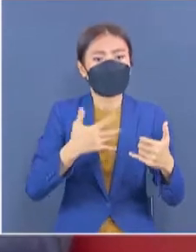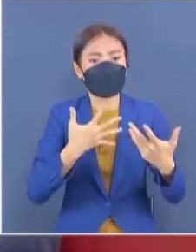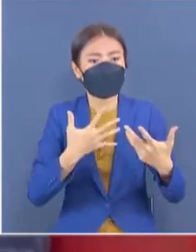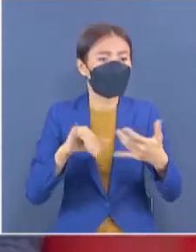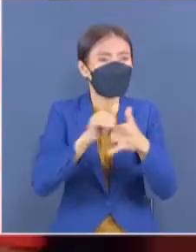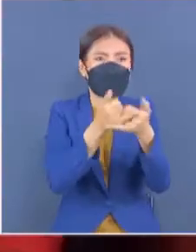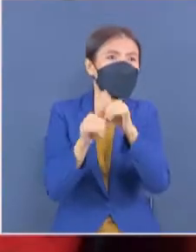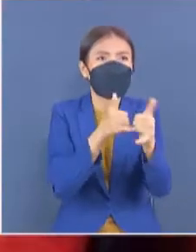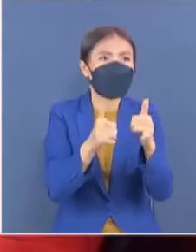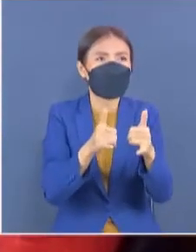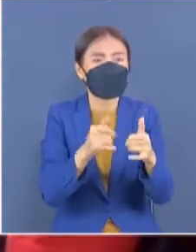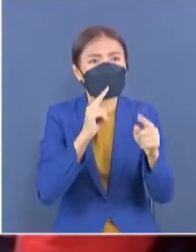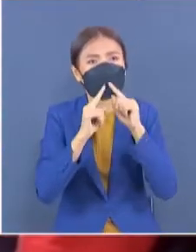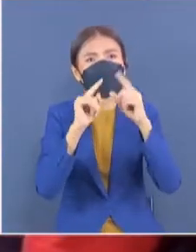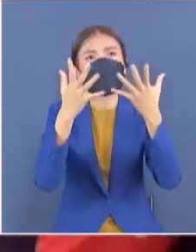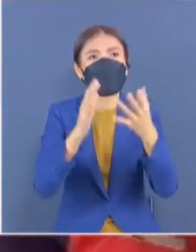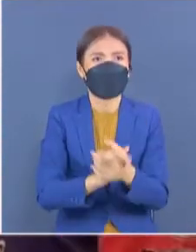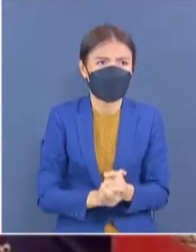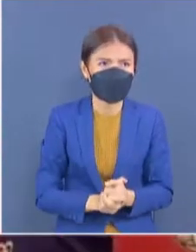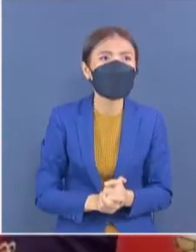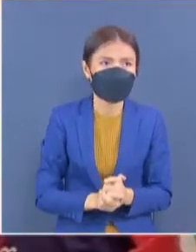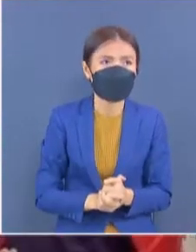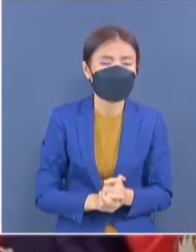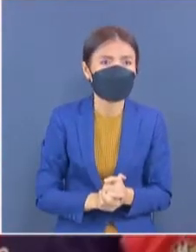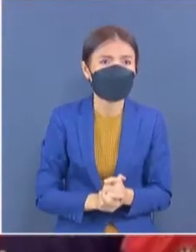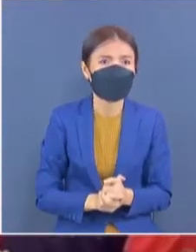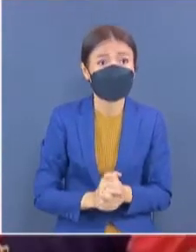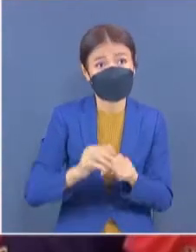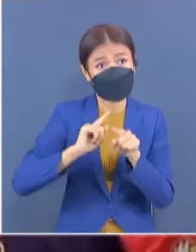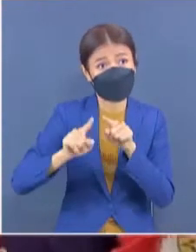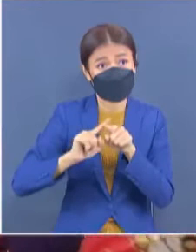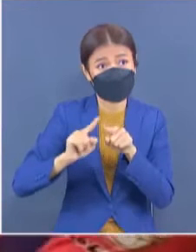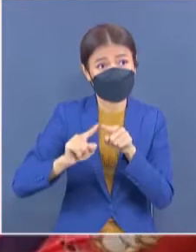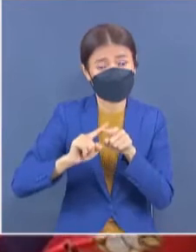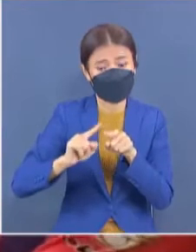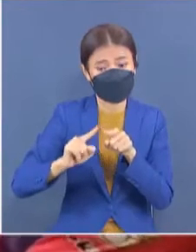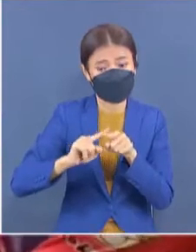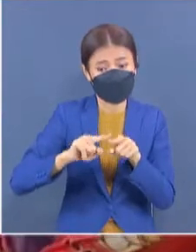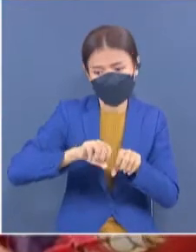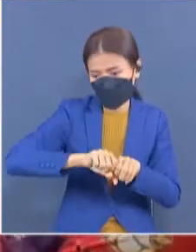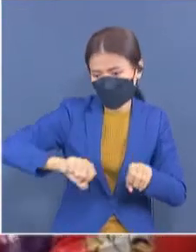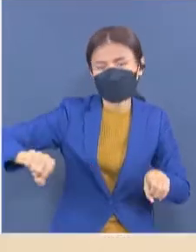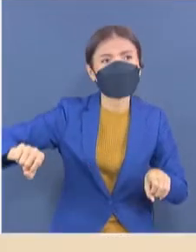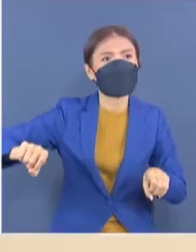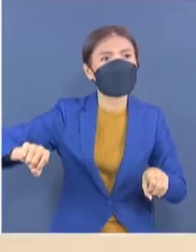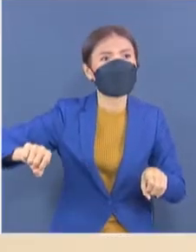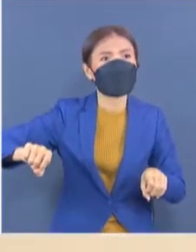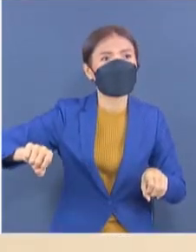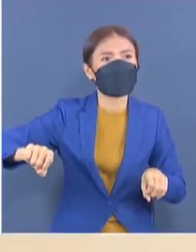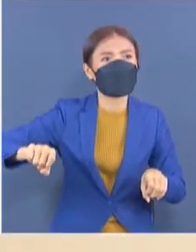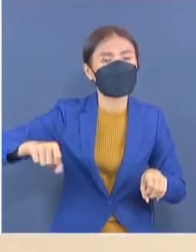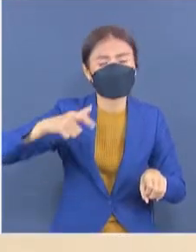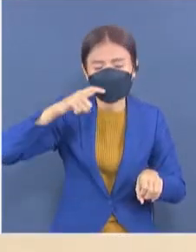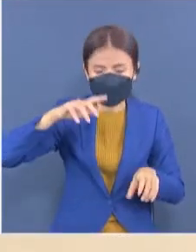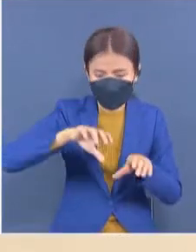ำอะไรไม่ได้ละ และมีดที่ใช้ในการก่อเหตุนะครับโอ้โหเป็นมีดยาวเลยฮะเป็นมีดใหญ่ด้วยนะฮะที่